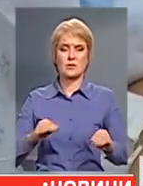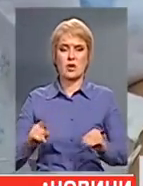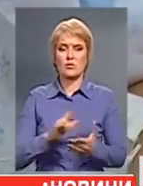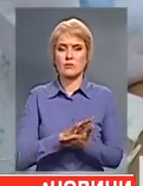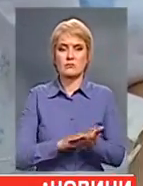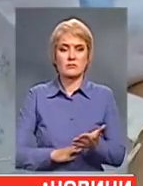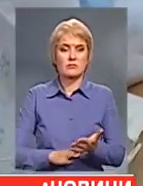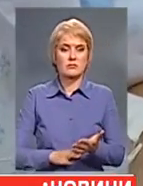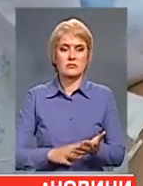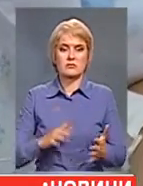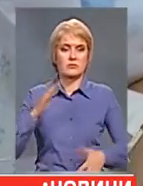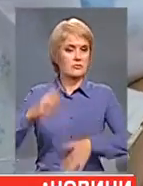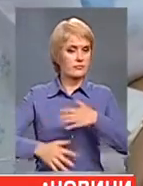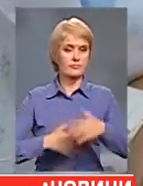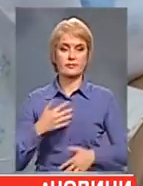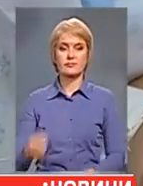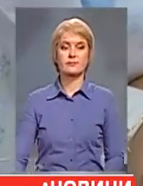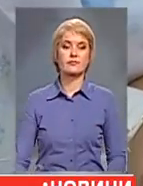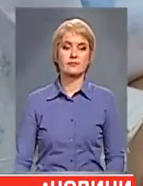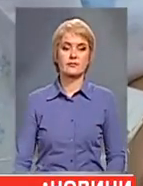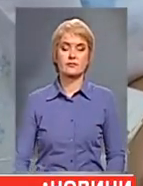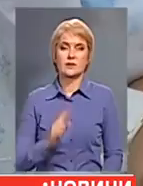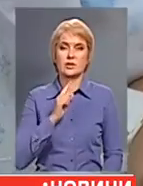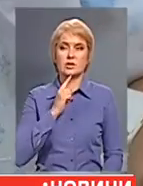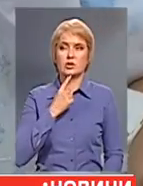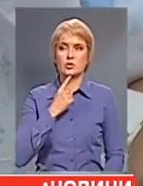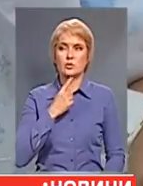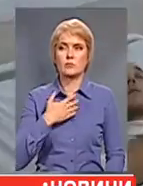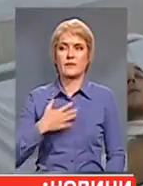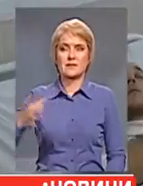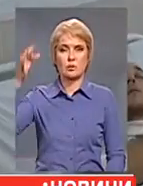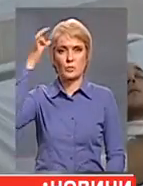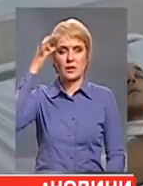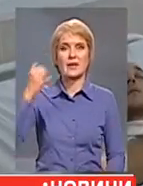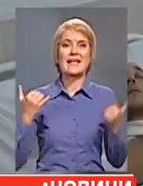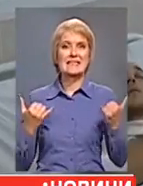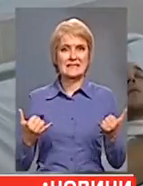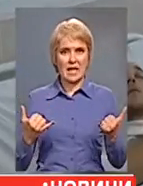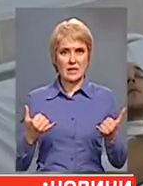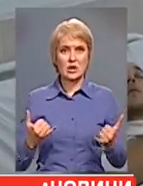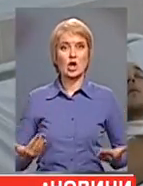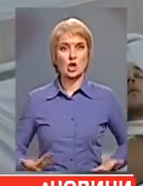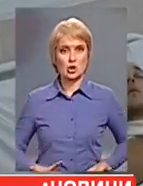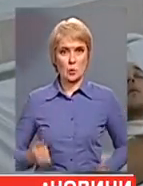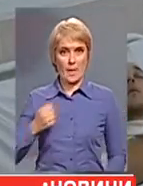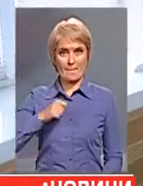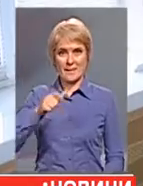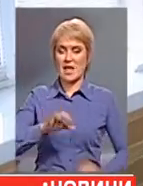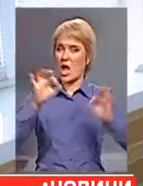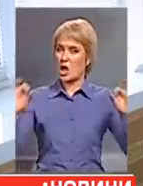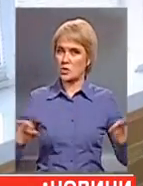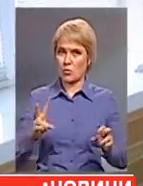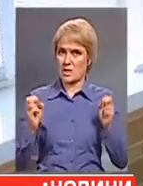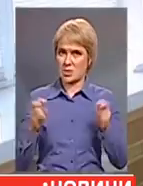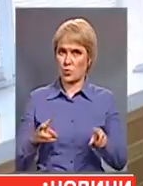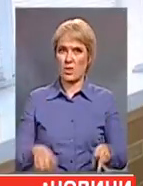далі, то таке трудно мені вспоминати. Зараз життю бійця ніщо не загрожує. Таких, як він,